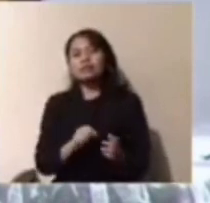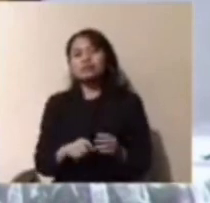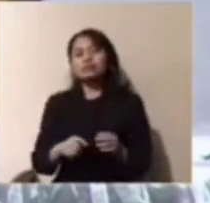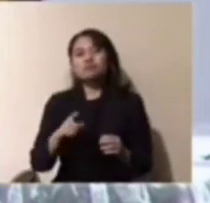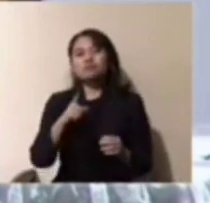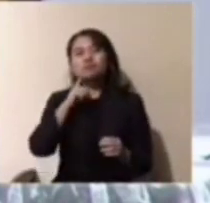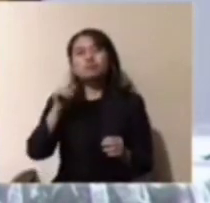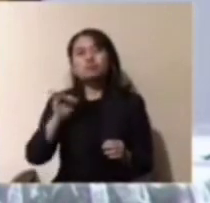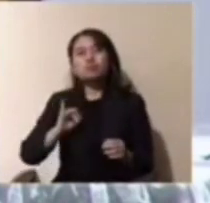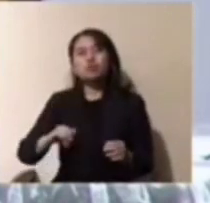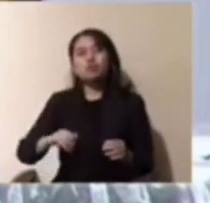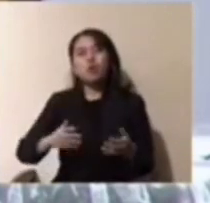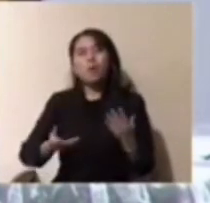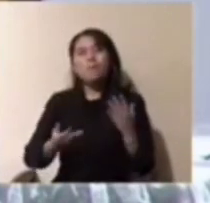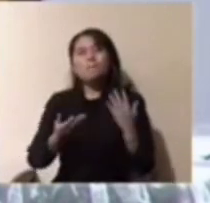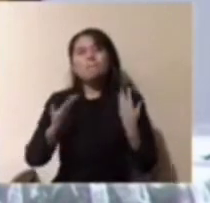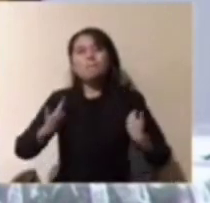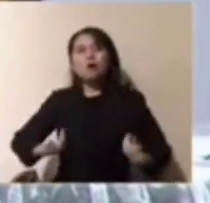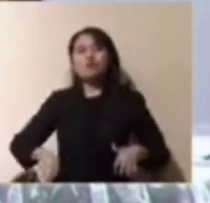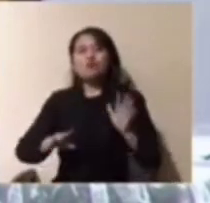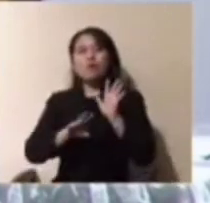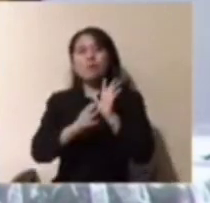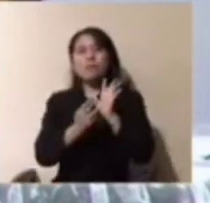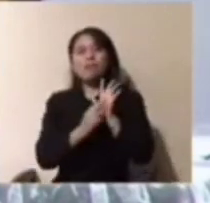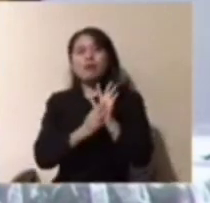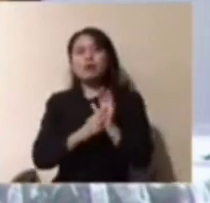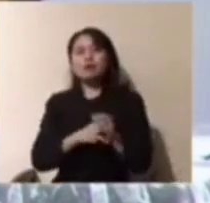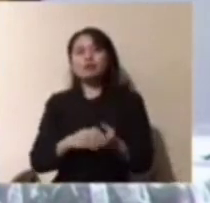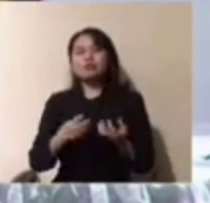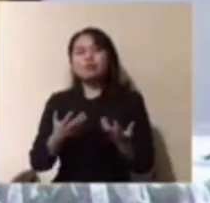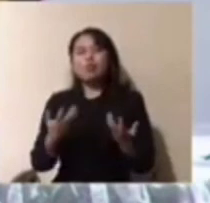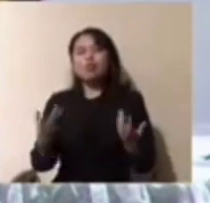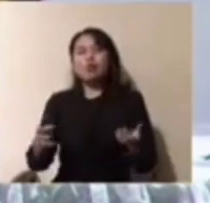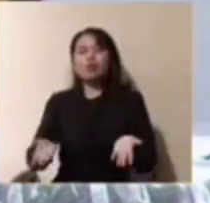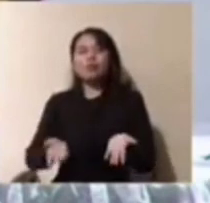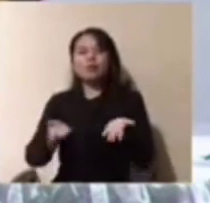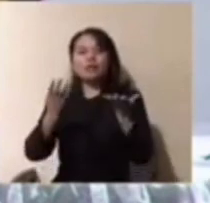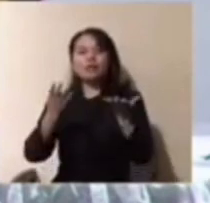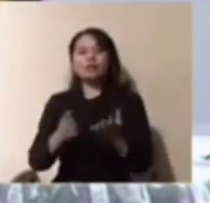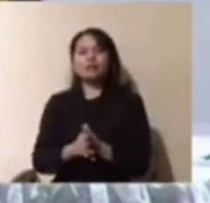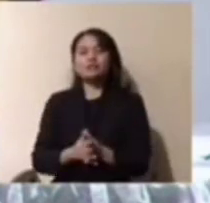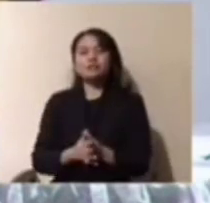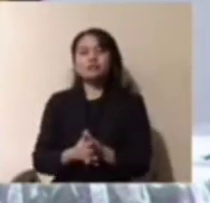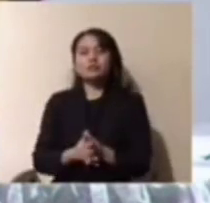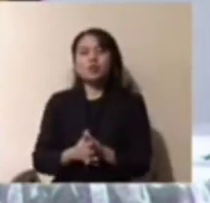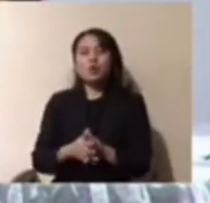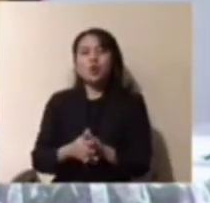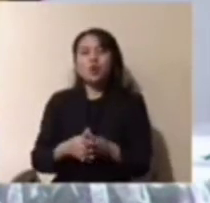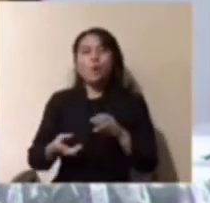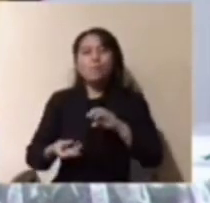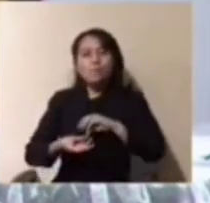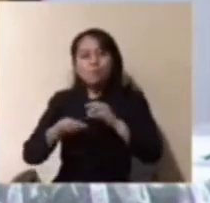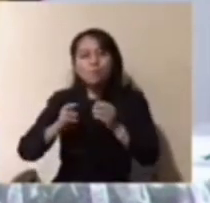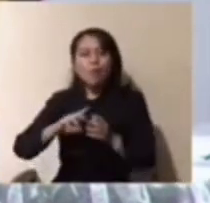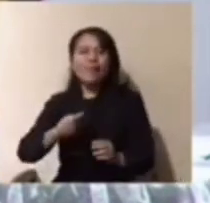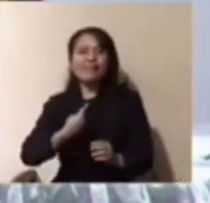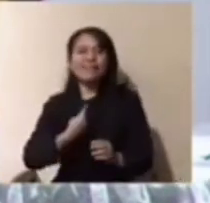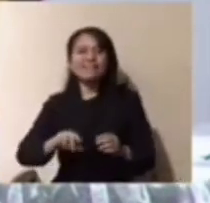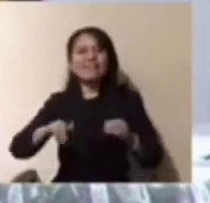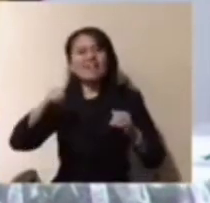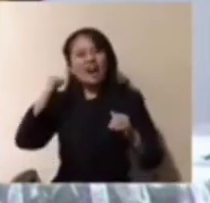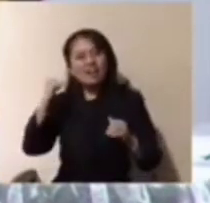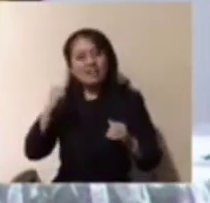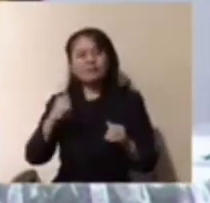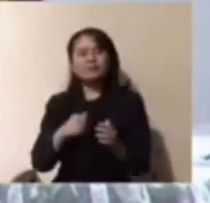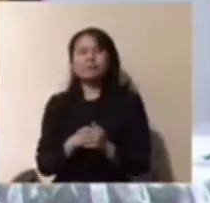sebagai manusia yang bermartabat, buah-buah kebangkitannya pun membuat kita semakin